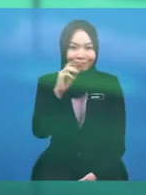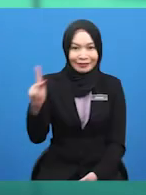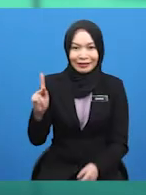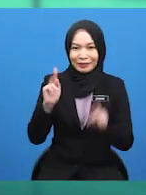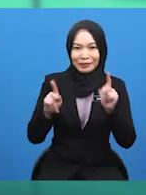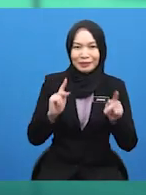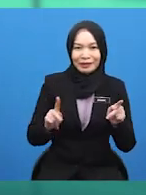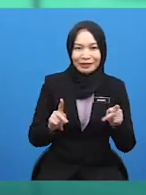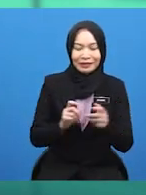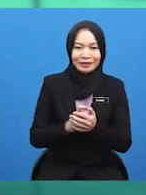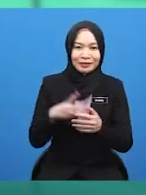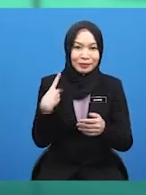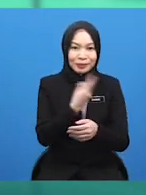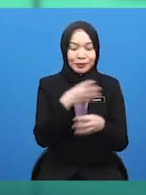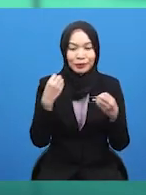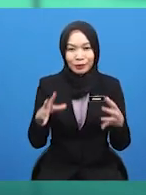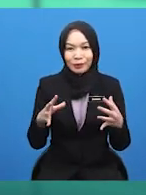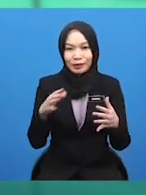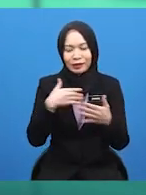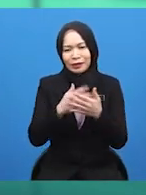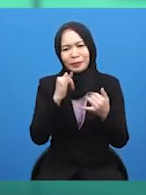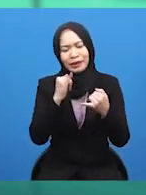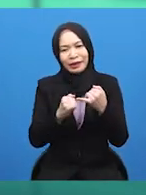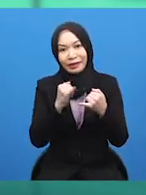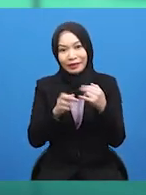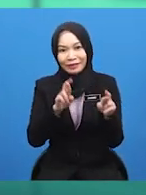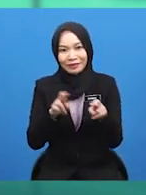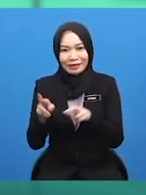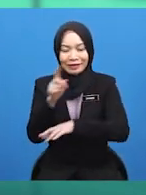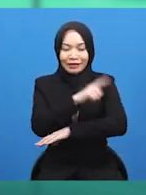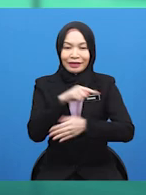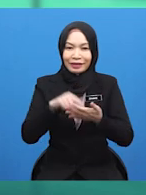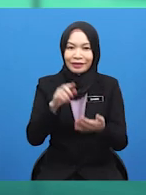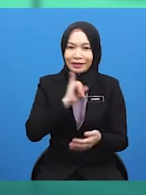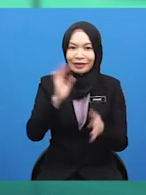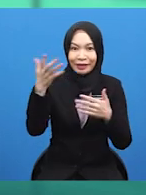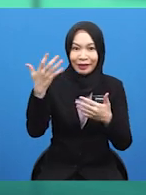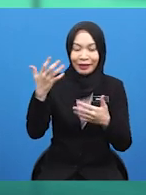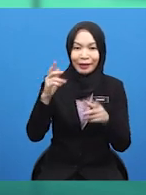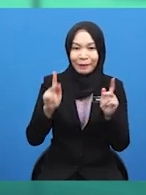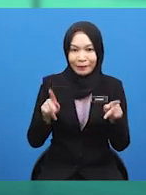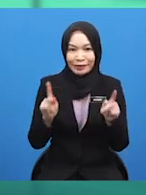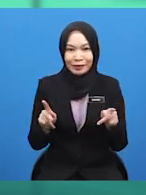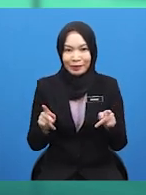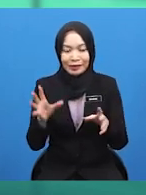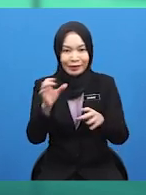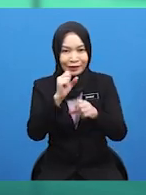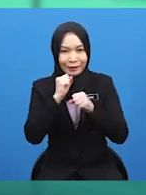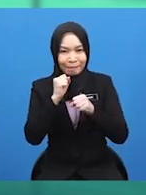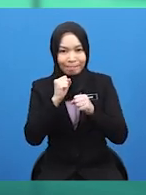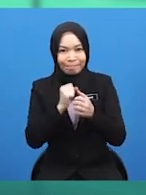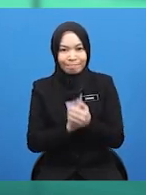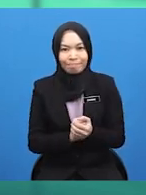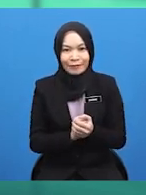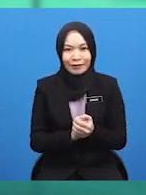Okey pelajar-pelajar, nampaknya kita telah pun sampai ke penghujung rancangan pada hari ini. Diharapkan kepada semua pelajar-pelajar di luar sana dapat